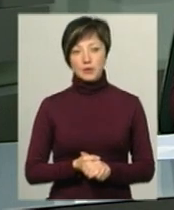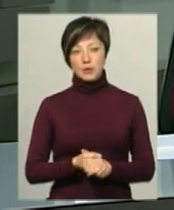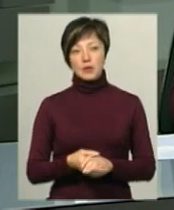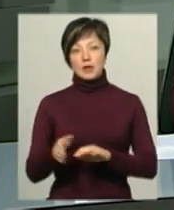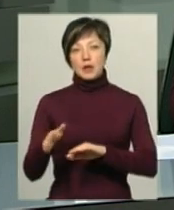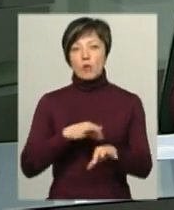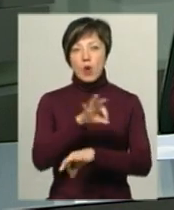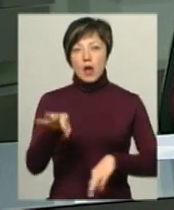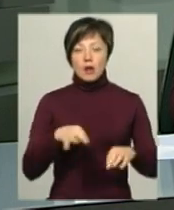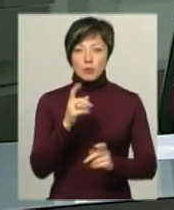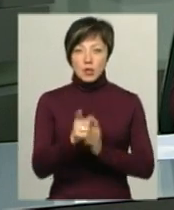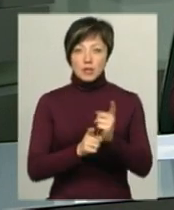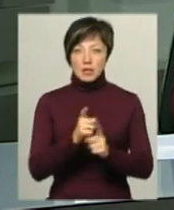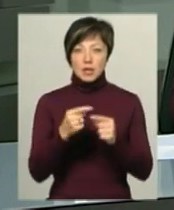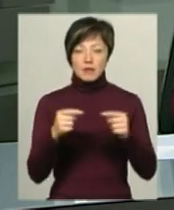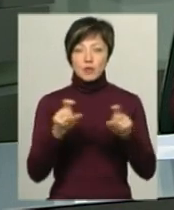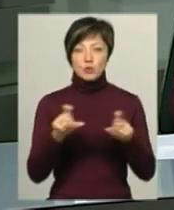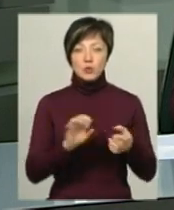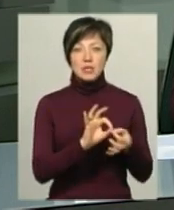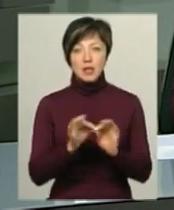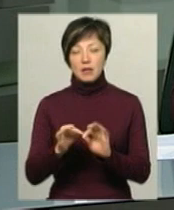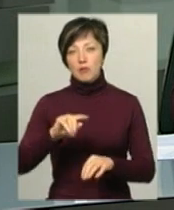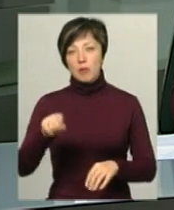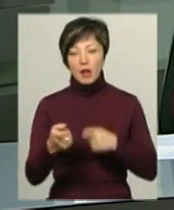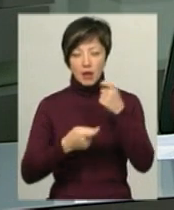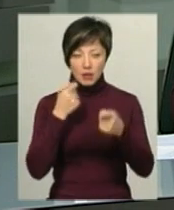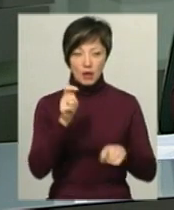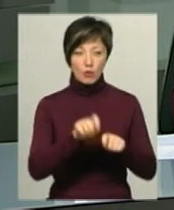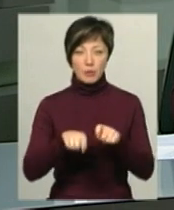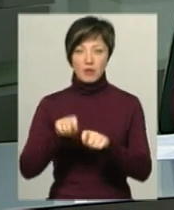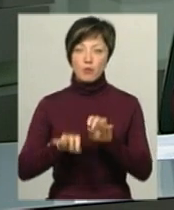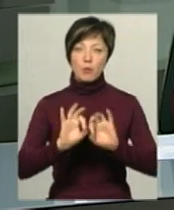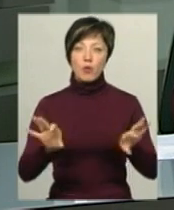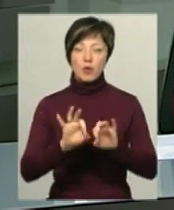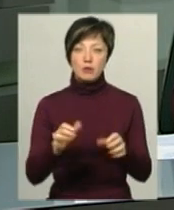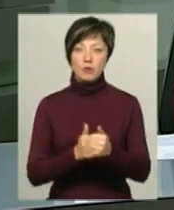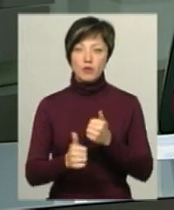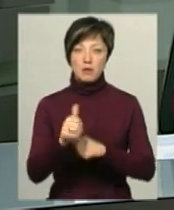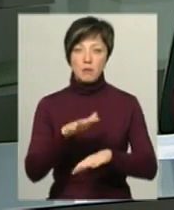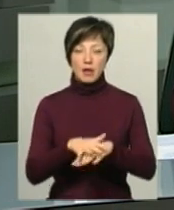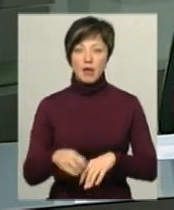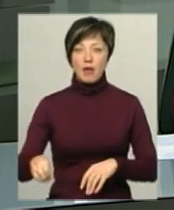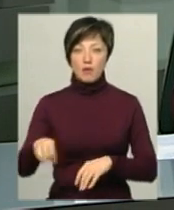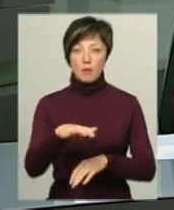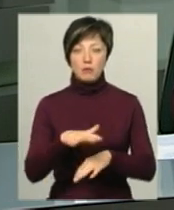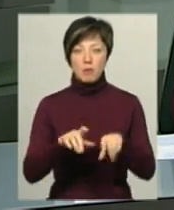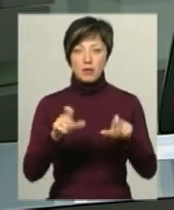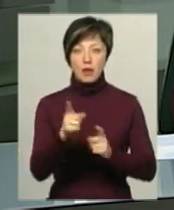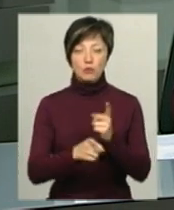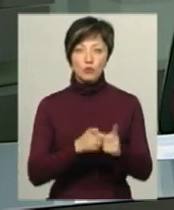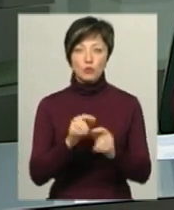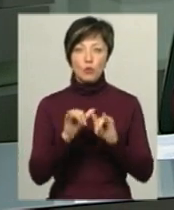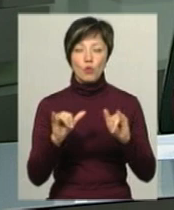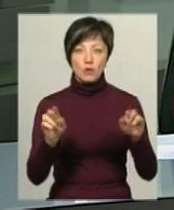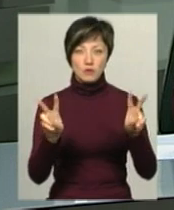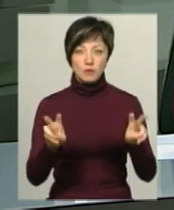Проект модернізації інфраструктури складний та вимагає ретельної перевірки, пояснює провідний банкір Європейського банку реконструкції та